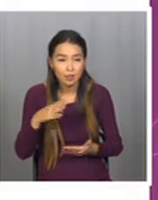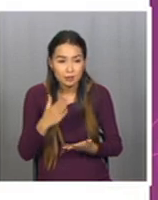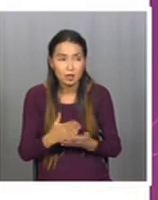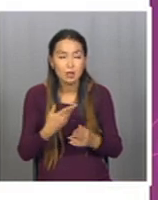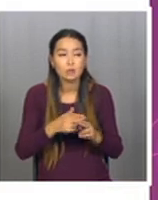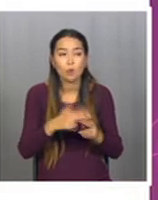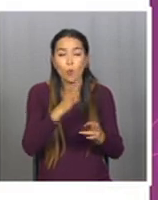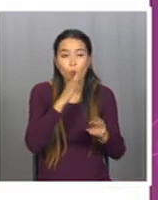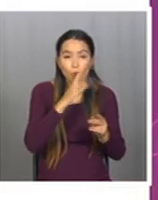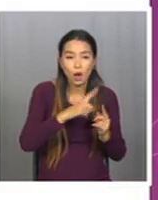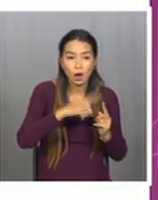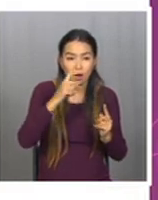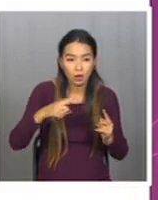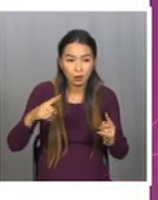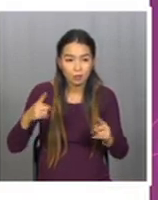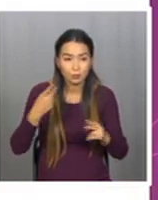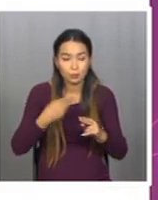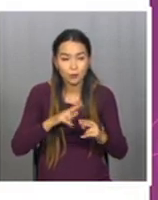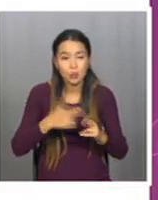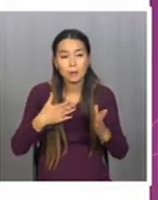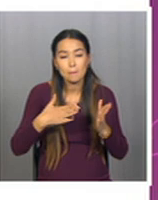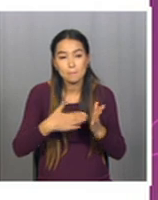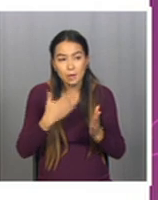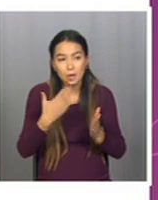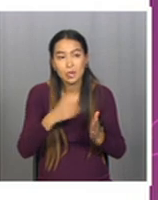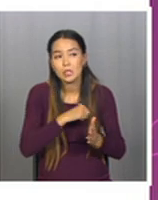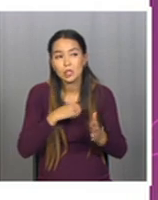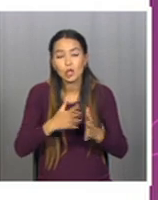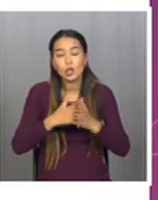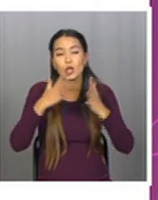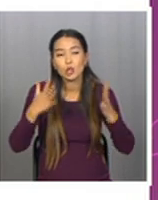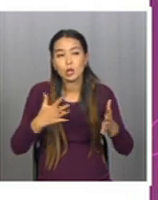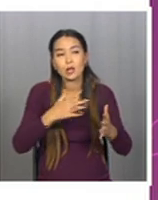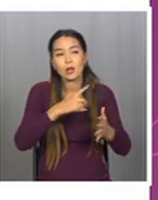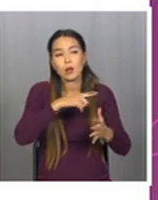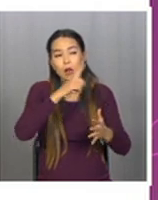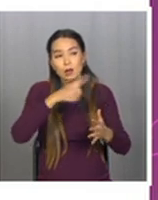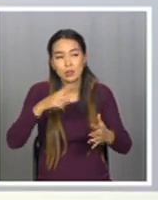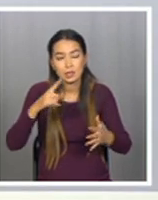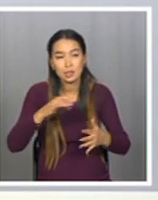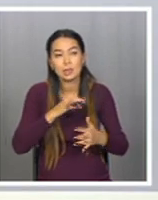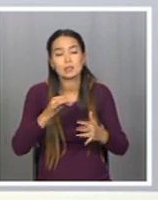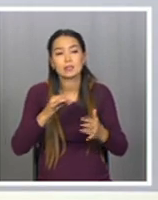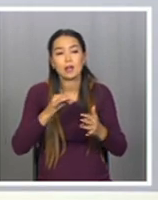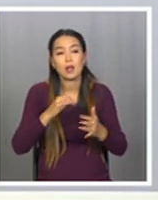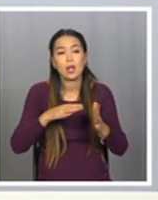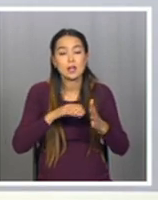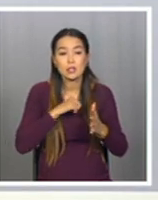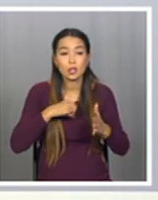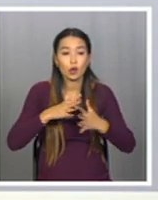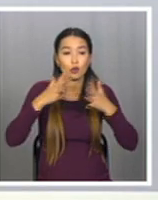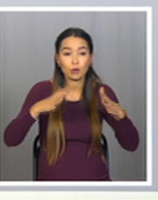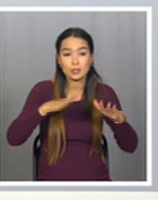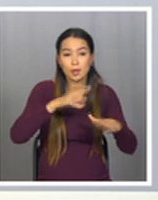мезетінде ол максимум, яғни ең үлкен амплитудасынан, яғни ең үлкен нүктесінен бастайды. Және